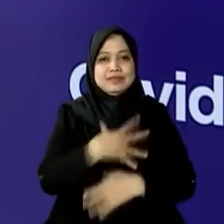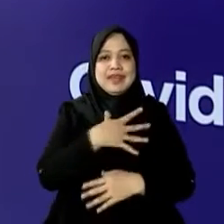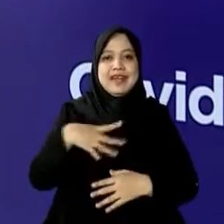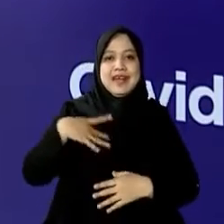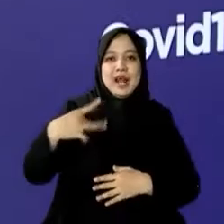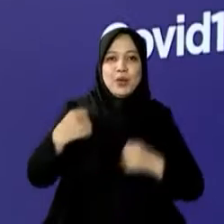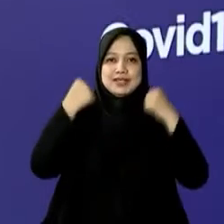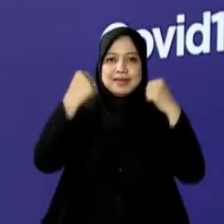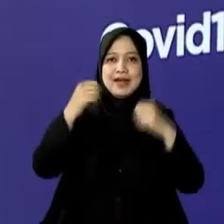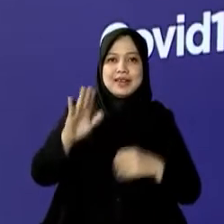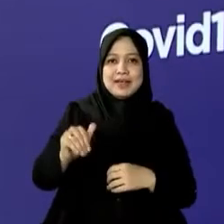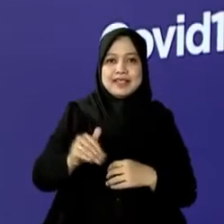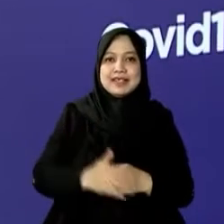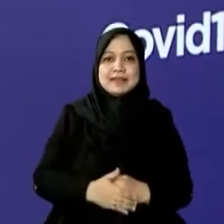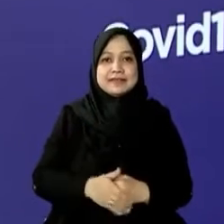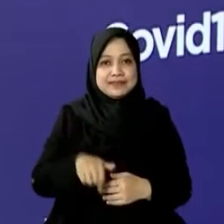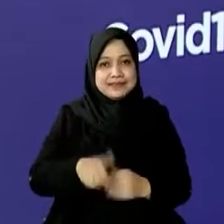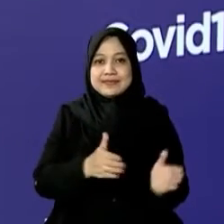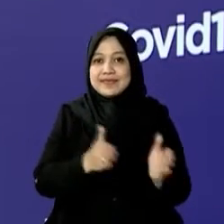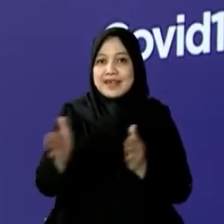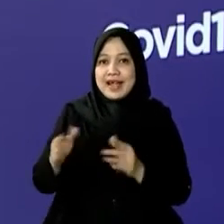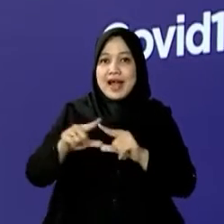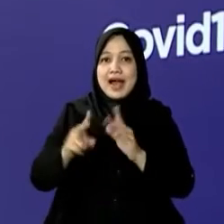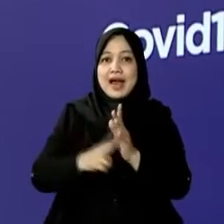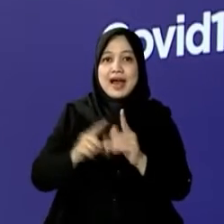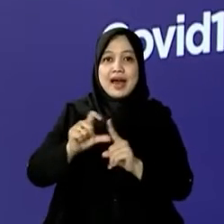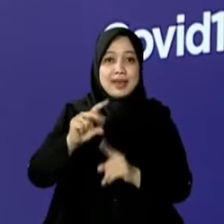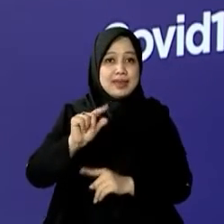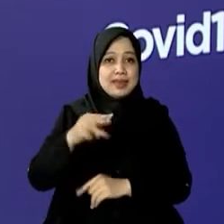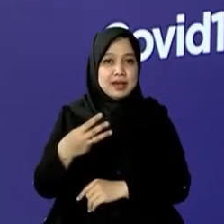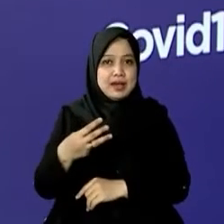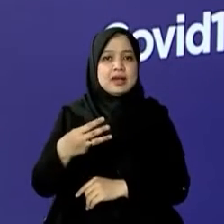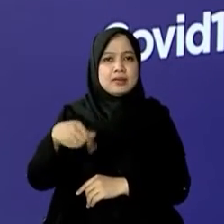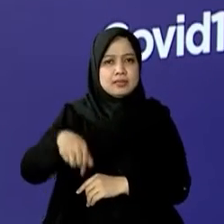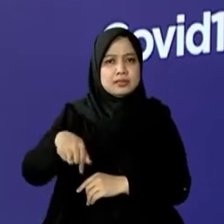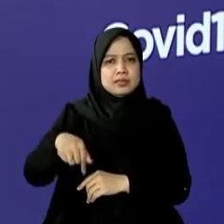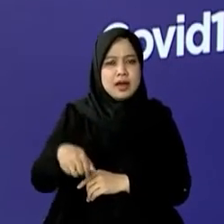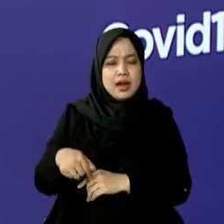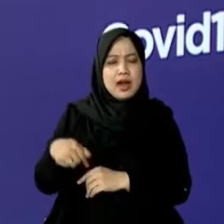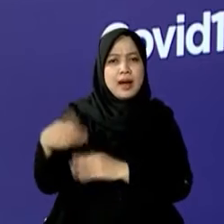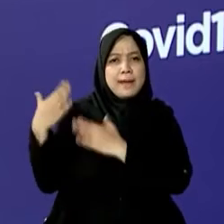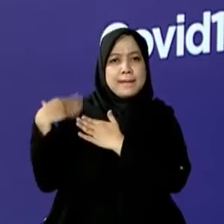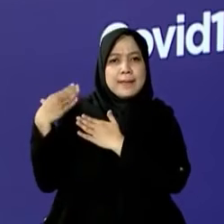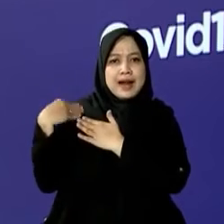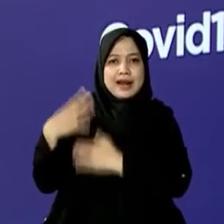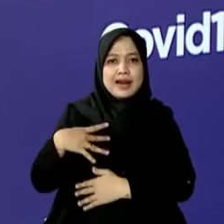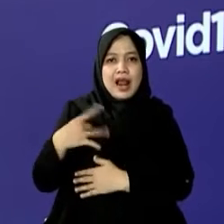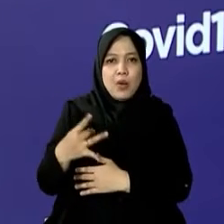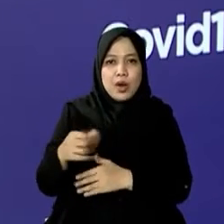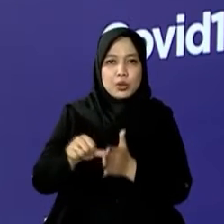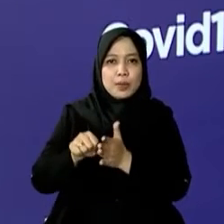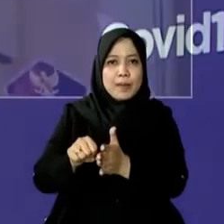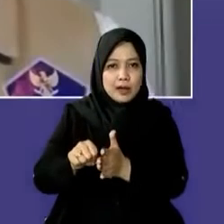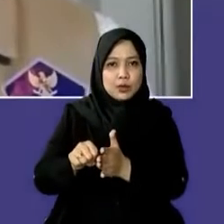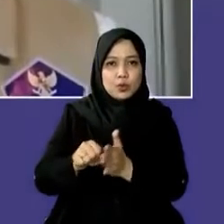Oke selanjutnya saya mau beralih ke Mas Andre Andre ini Bagaimana peran penting relawan dalam membantu percepatan dalam